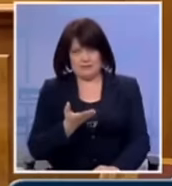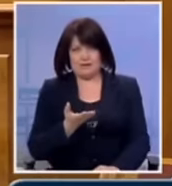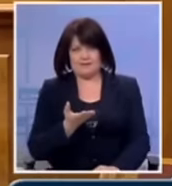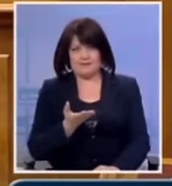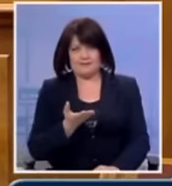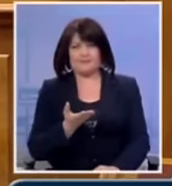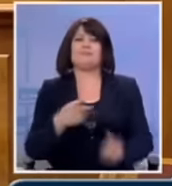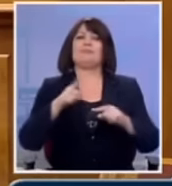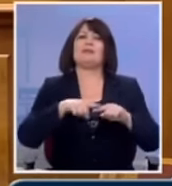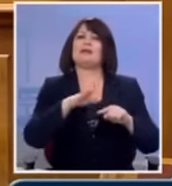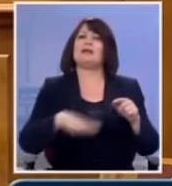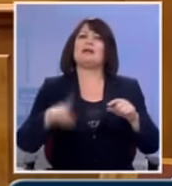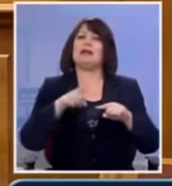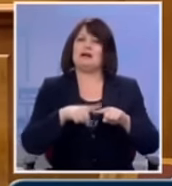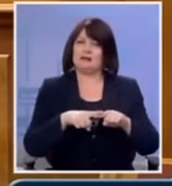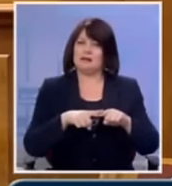στην Ελλάδα